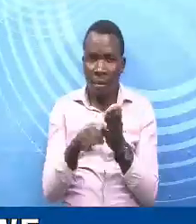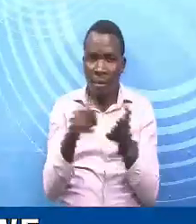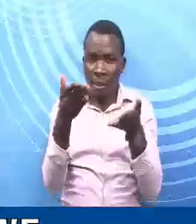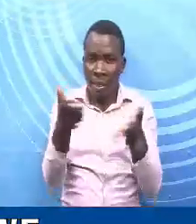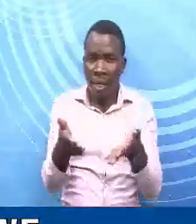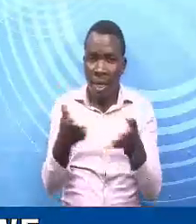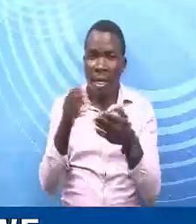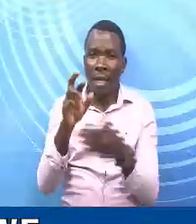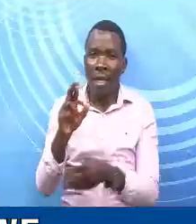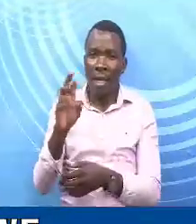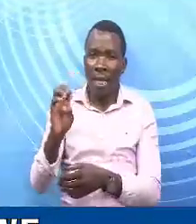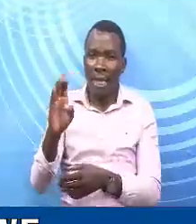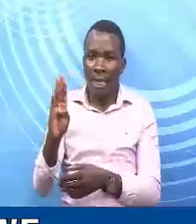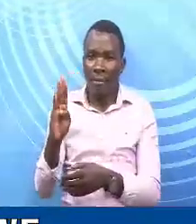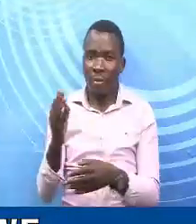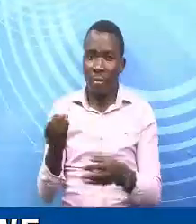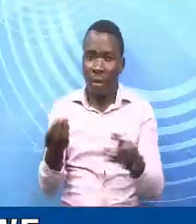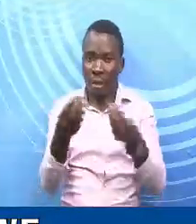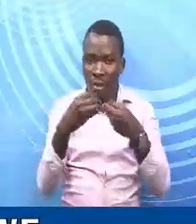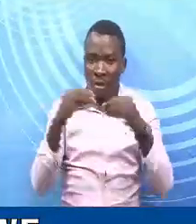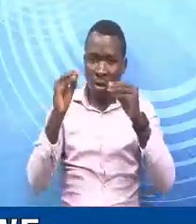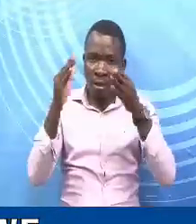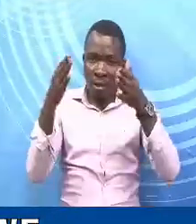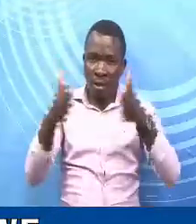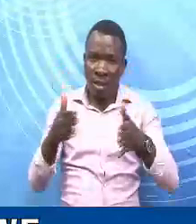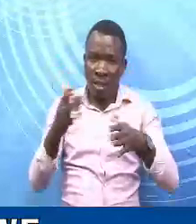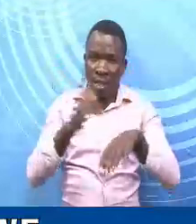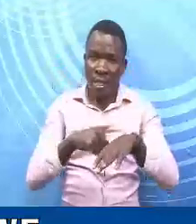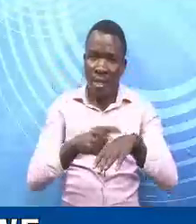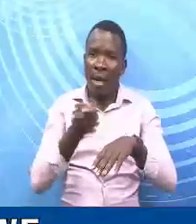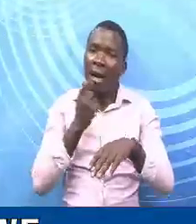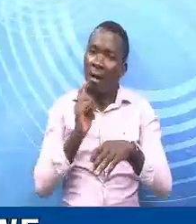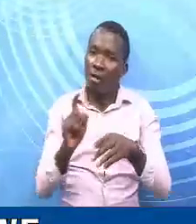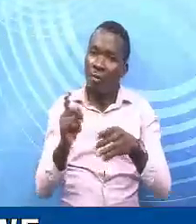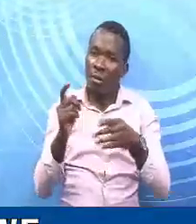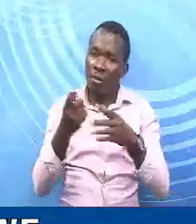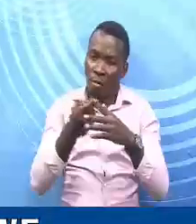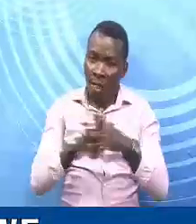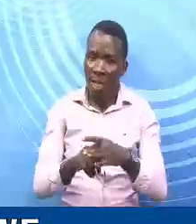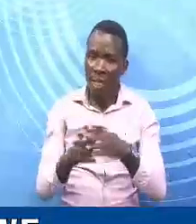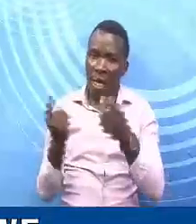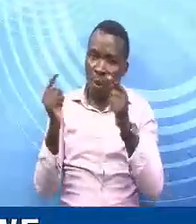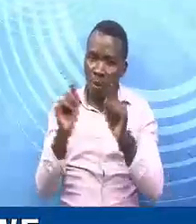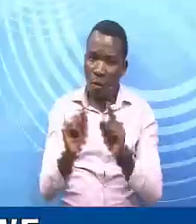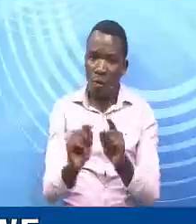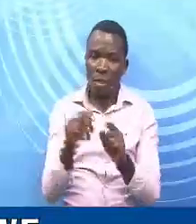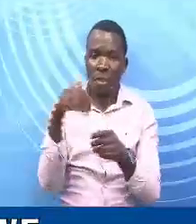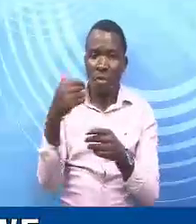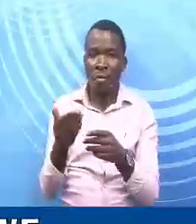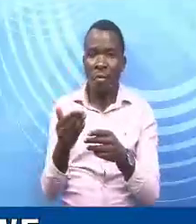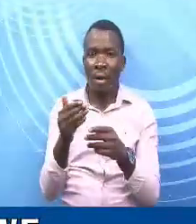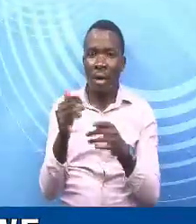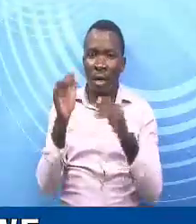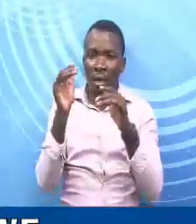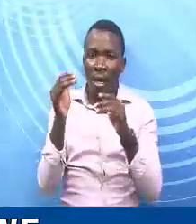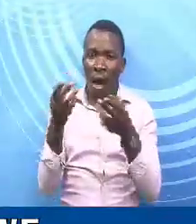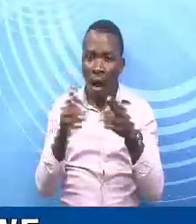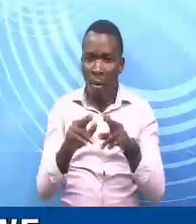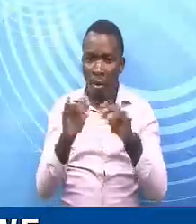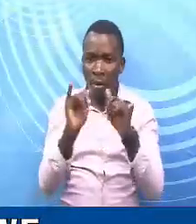noneho imaze kuba duha igihe bakagombye gutangira kuza, nibwo twajyaga muri ya lockdown yatangiye kuri